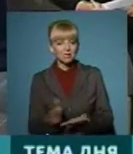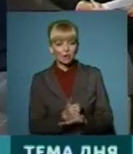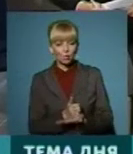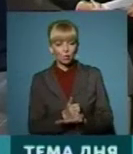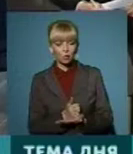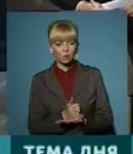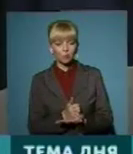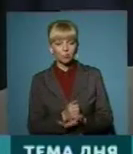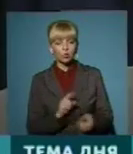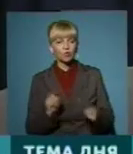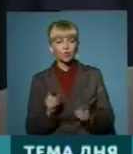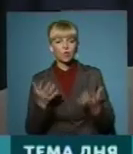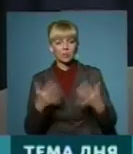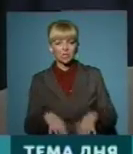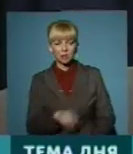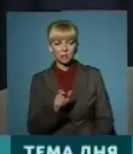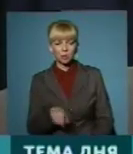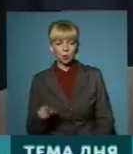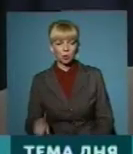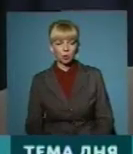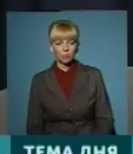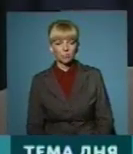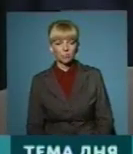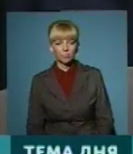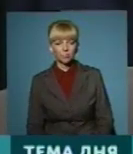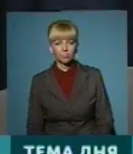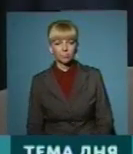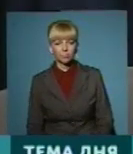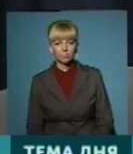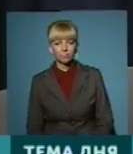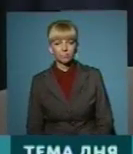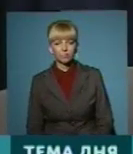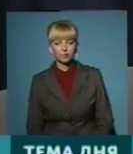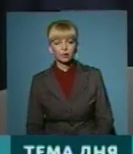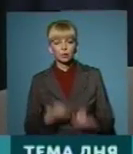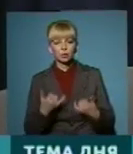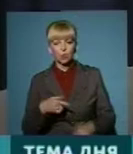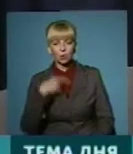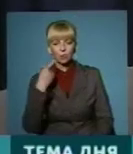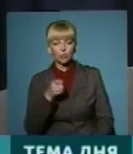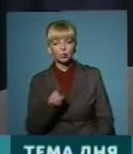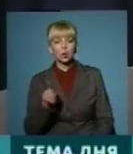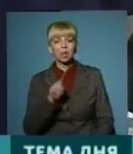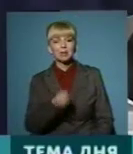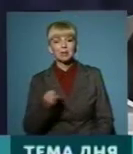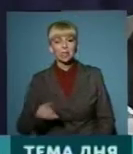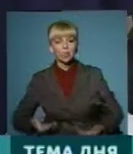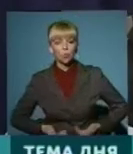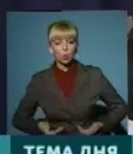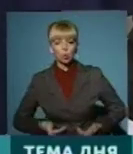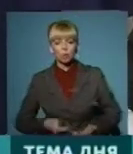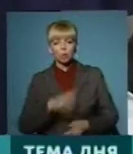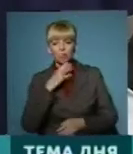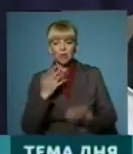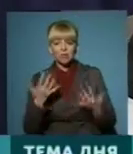Тобто, що втратили люди? Ну, там сегодня говорили, непосредственно те, кто там проживает, ну, много